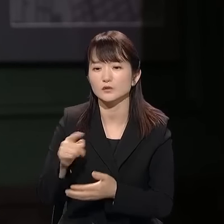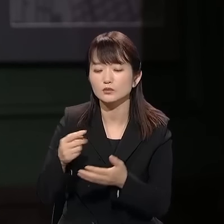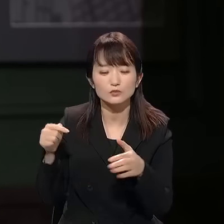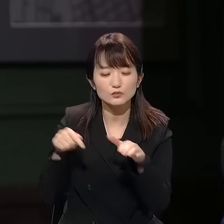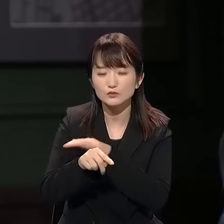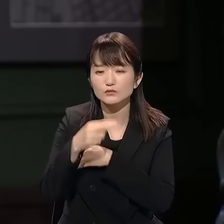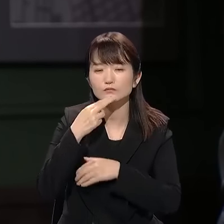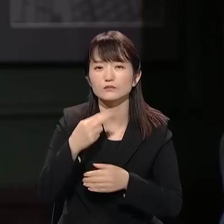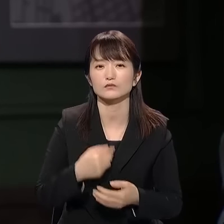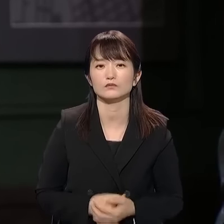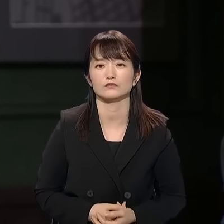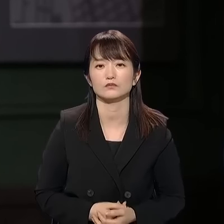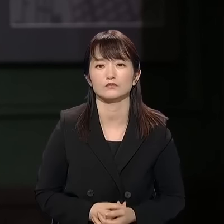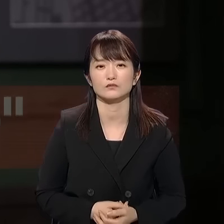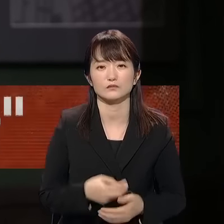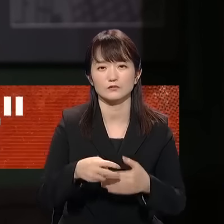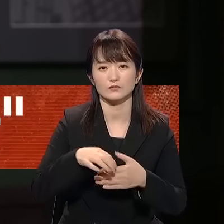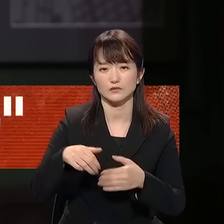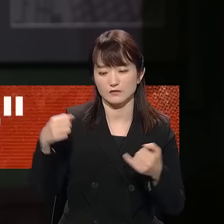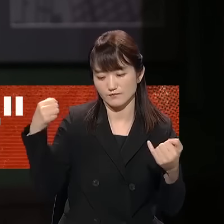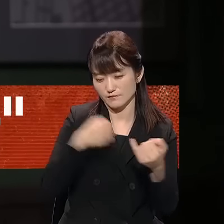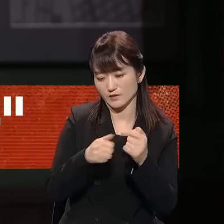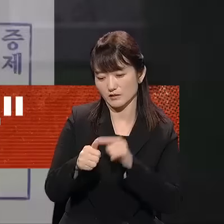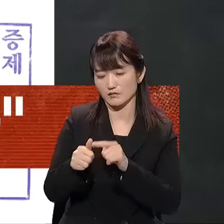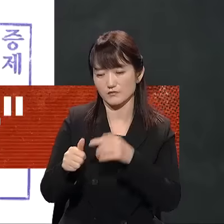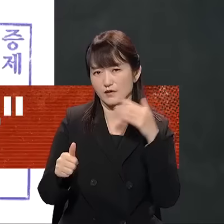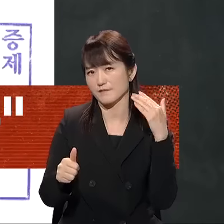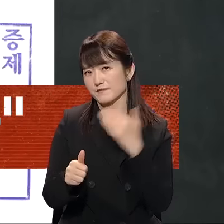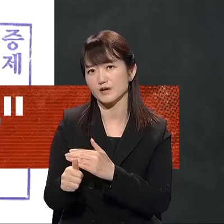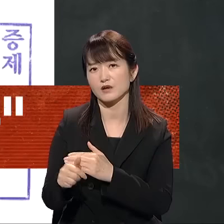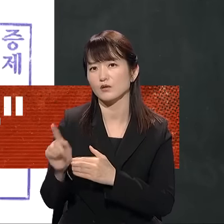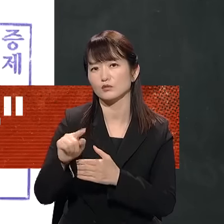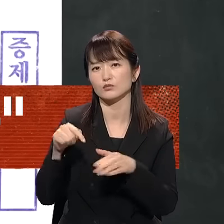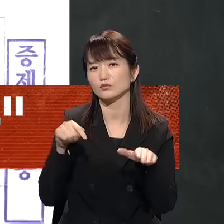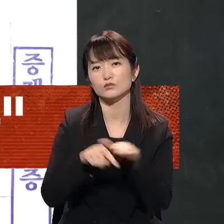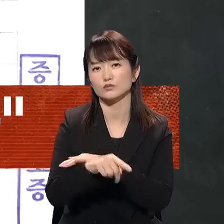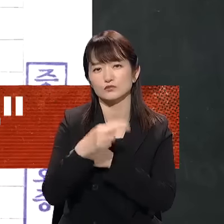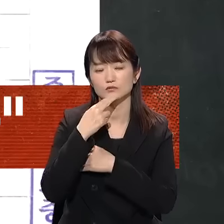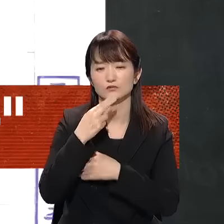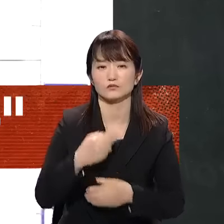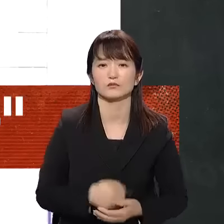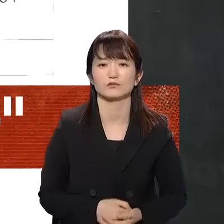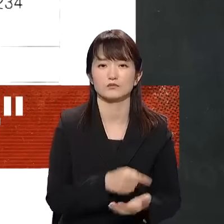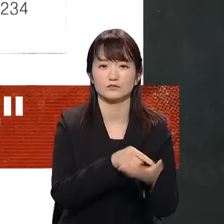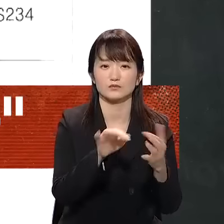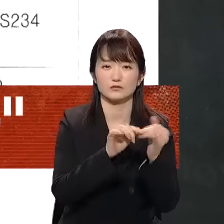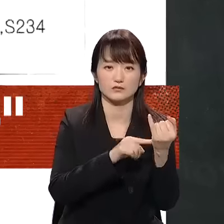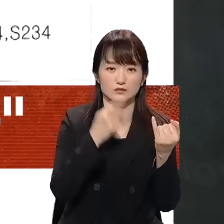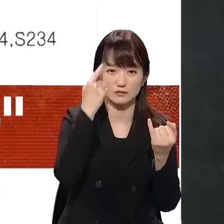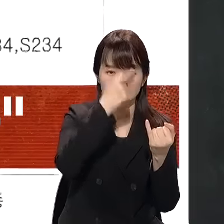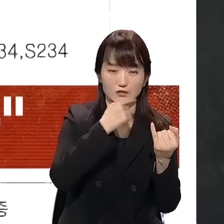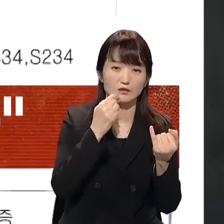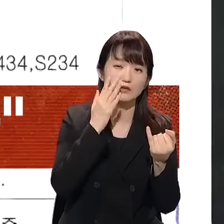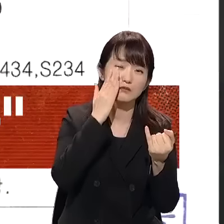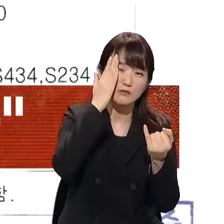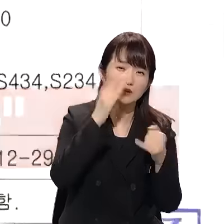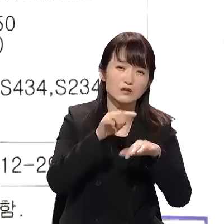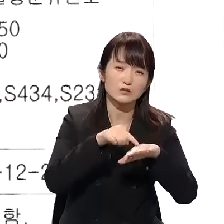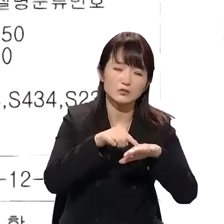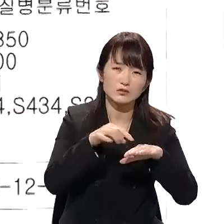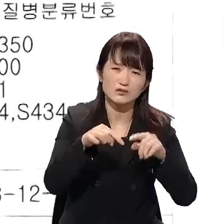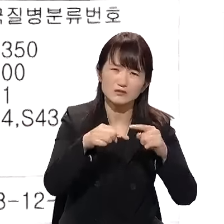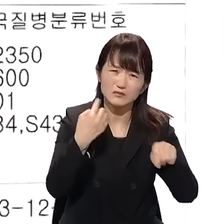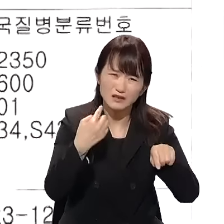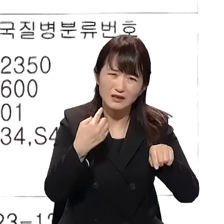병원이 가해 보호사를 해고만 했을뿐 아무런 조치도 취하지 않았다고 주장을 한 겁니다이 피해자는 얼굴에 멍이들고 손가락도